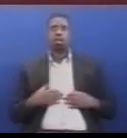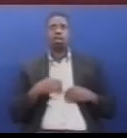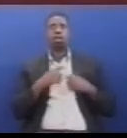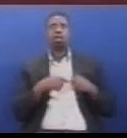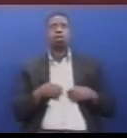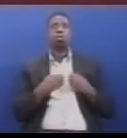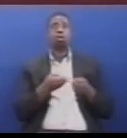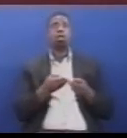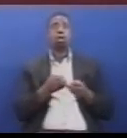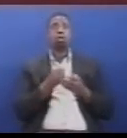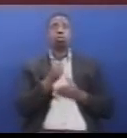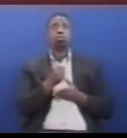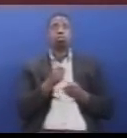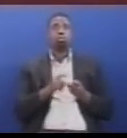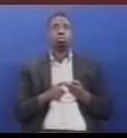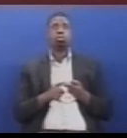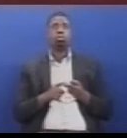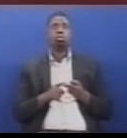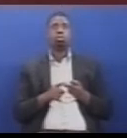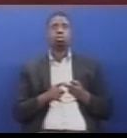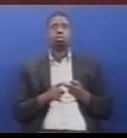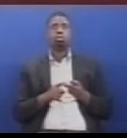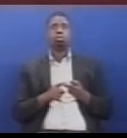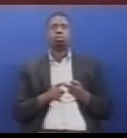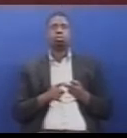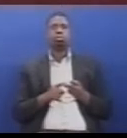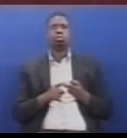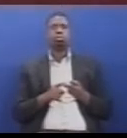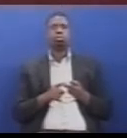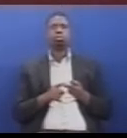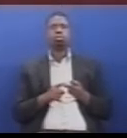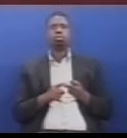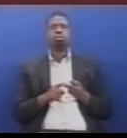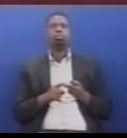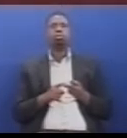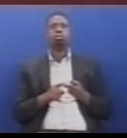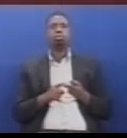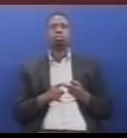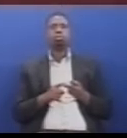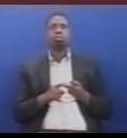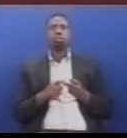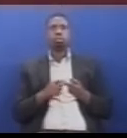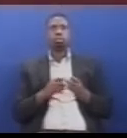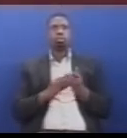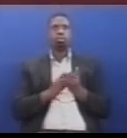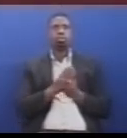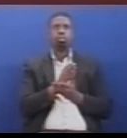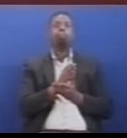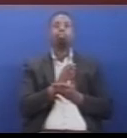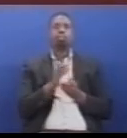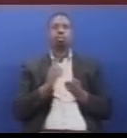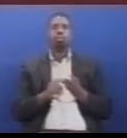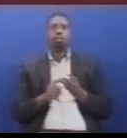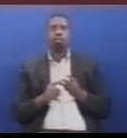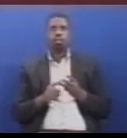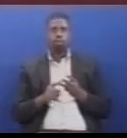ruzuku na kuongeza upatikanaji wa dawa na vifaa tiba. Na D, kupitia wafadhili mbalimbali, mfano serikali ya